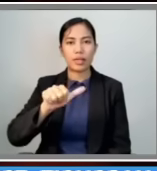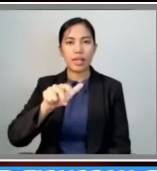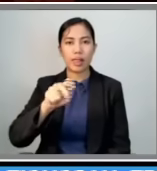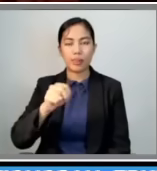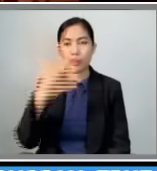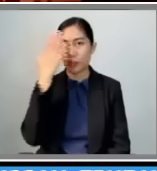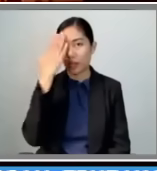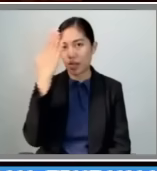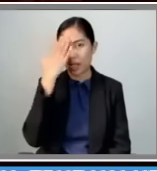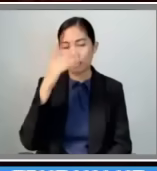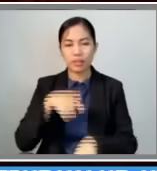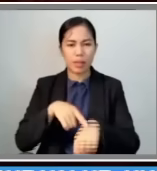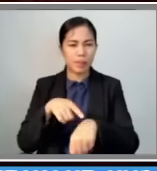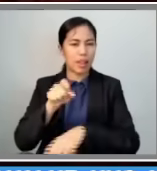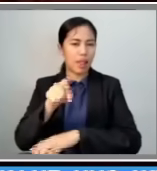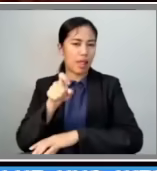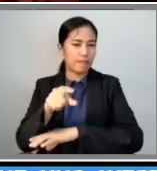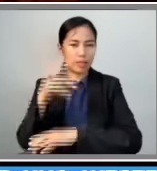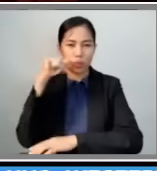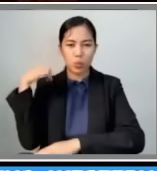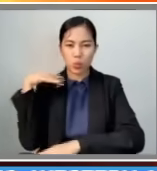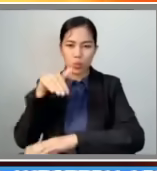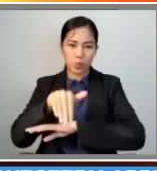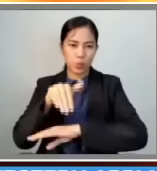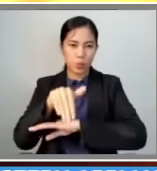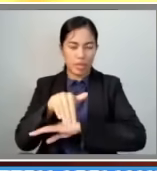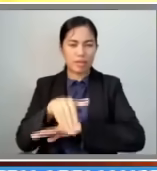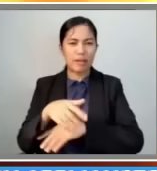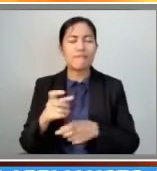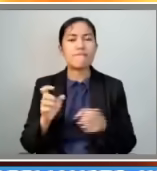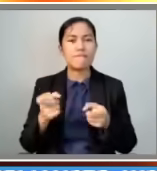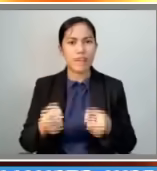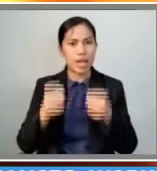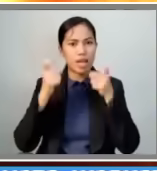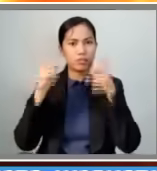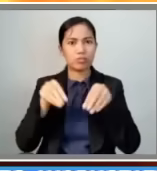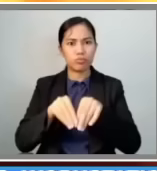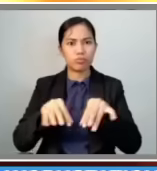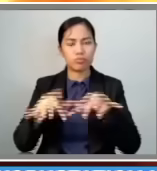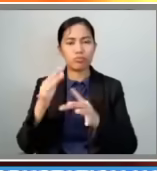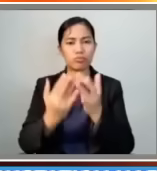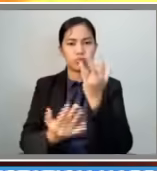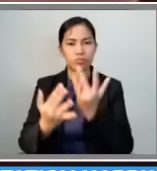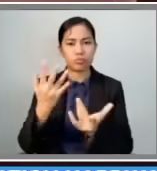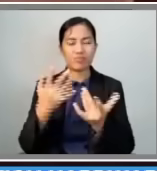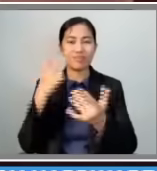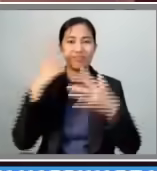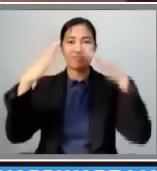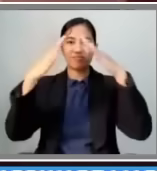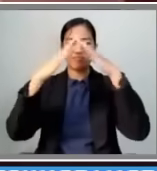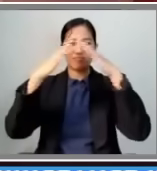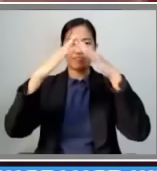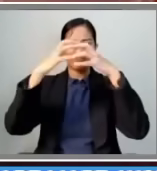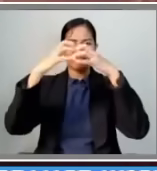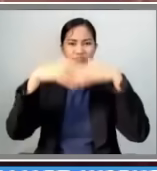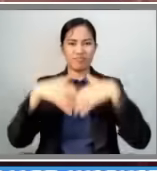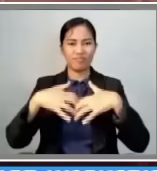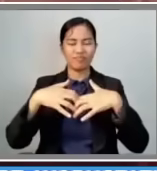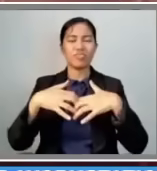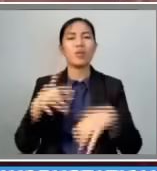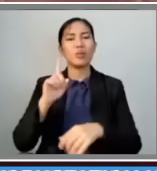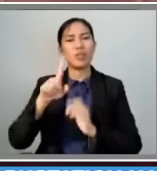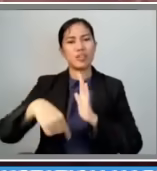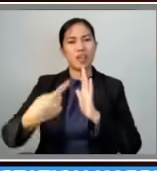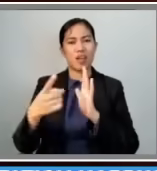natupok ang mga laman nitong raw materials na plastic pellets. Bumagsak na rin ang bubong ng warehouse. Wala pang isang oras, itinaas ng BFP